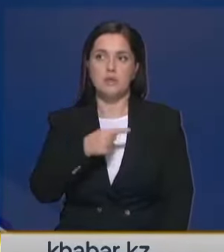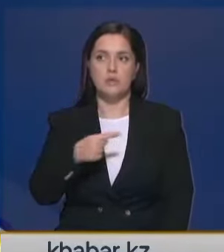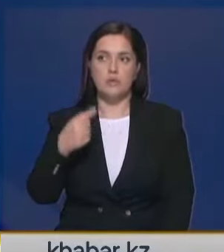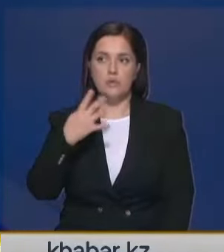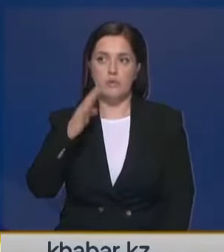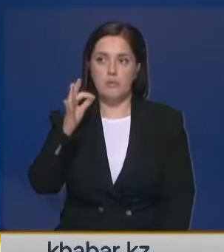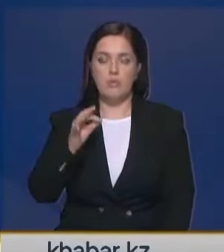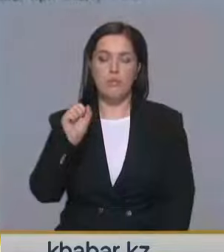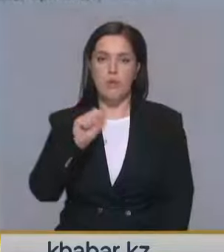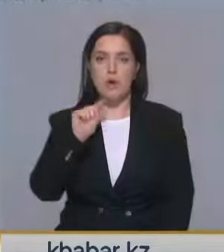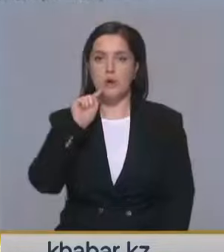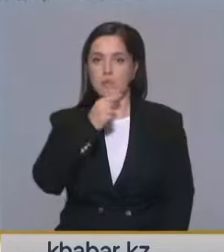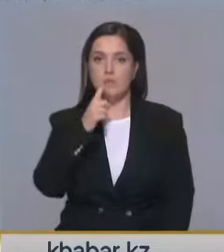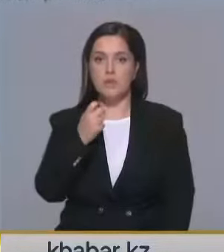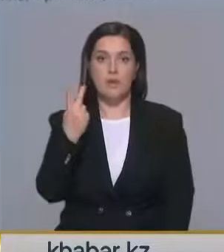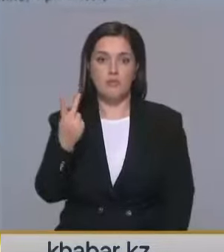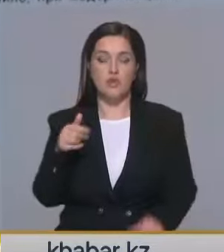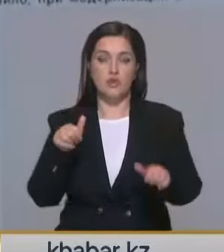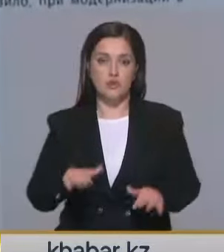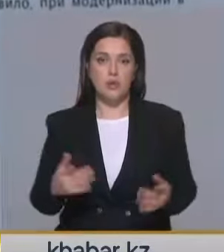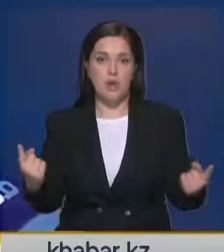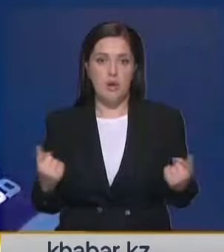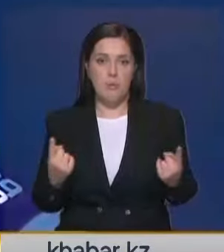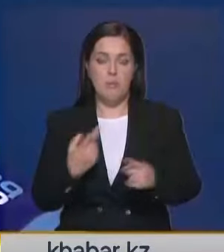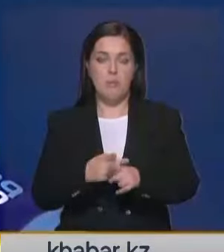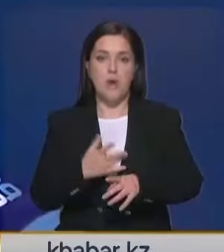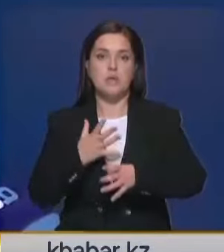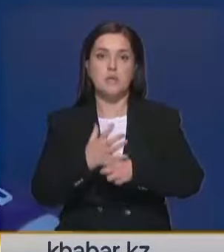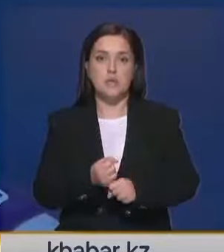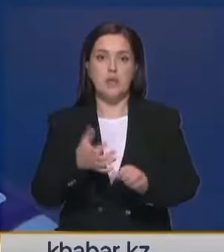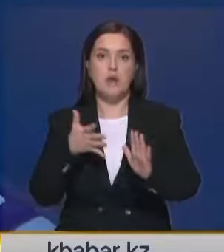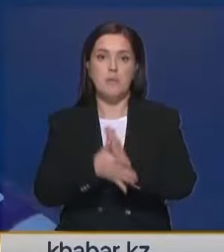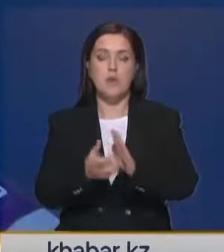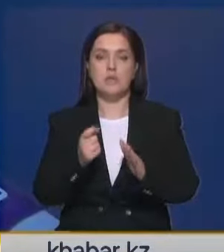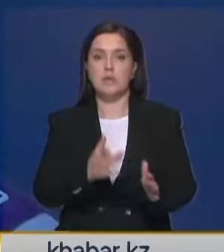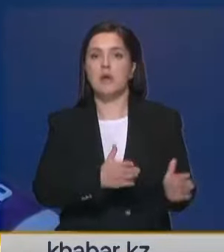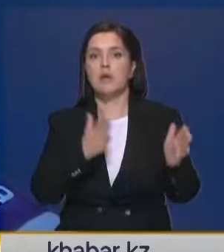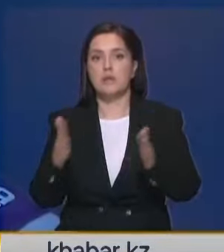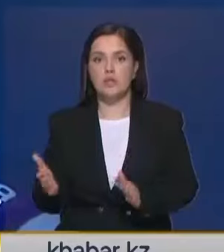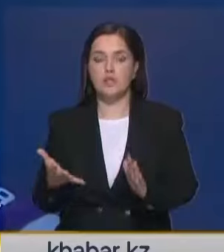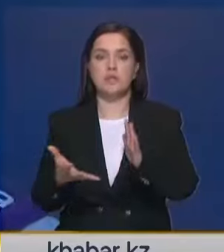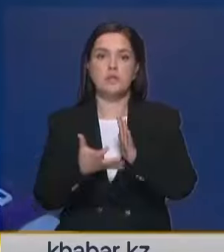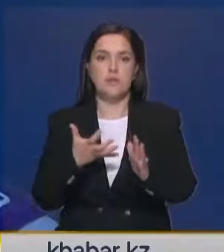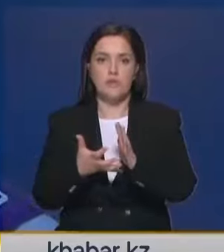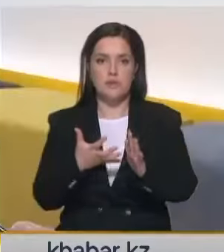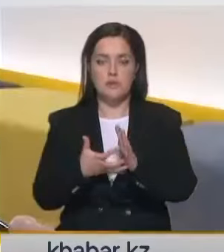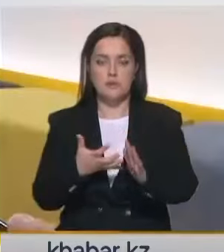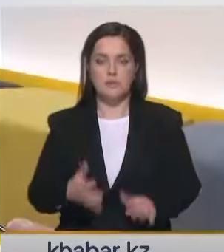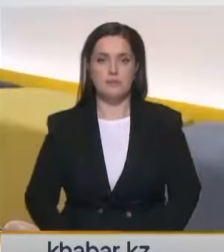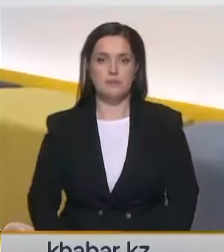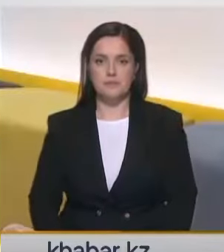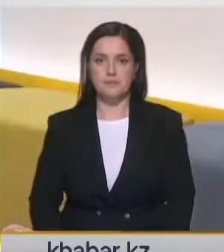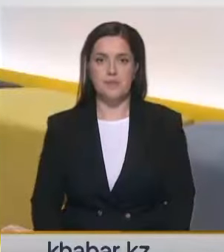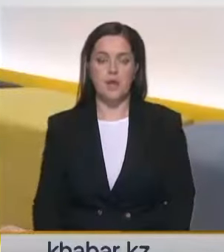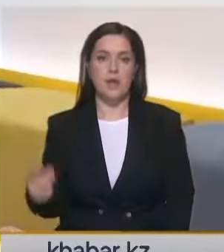экономить просто за счет двух решений. Сокращая потребление, на несколько лет отложить дефицит в энергетике. В